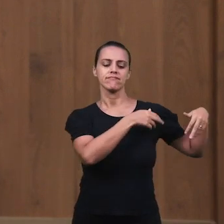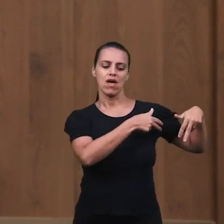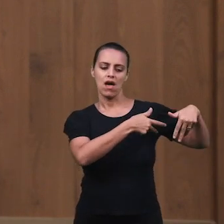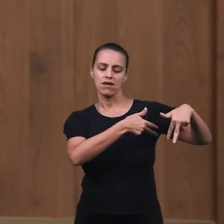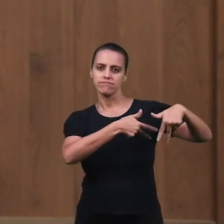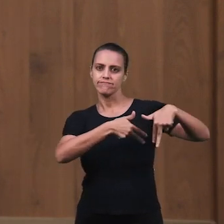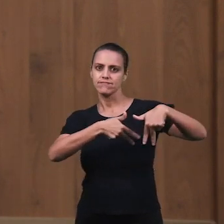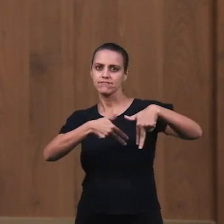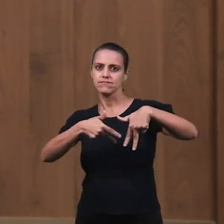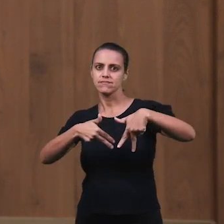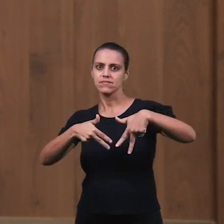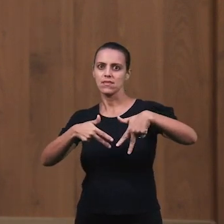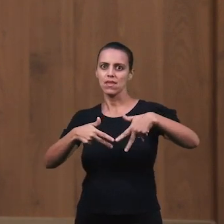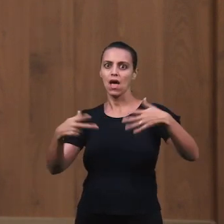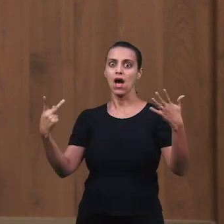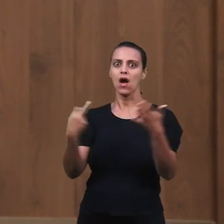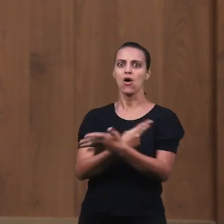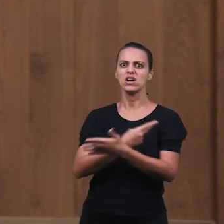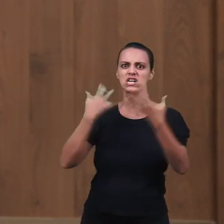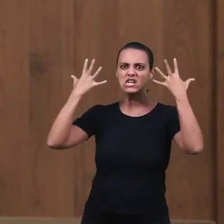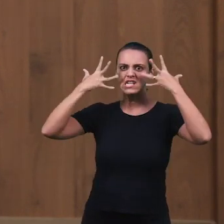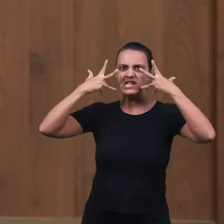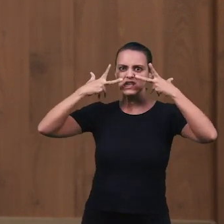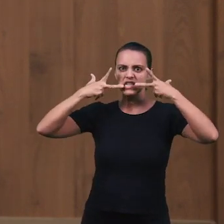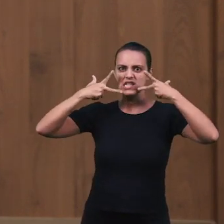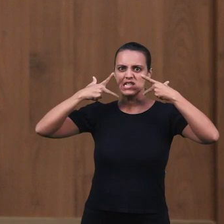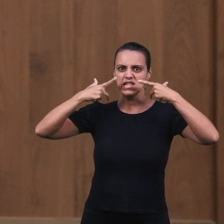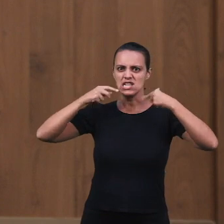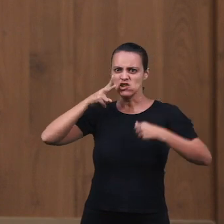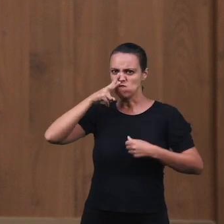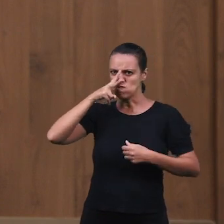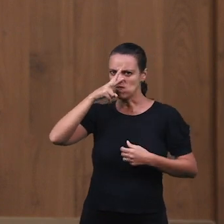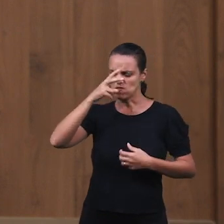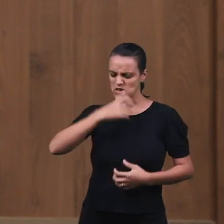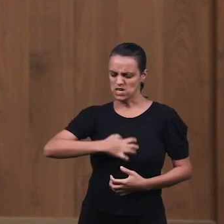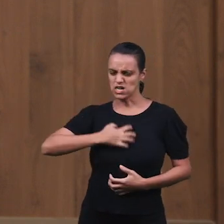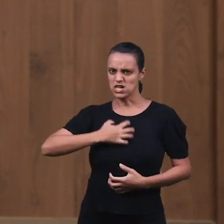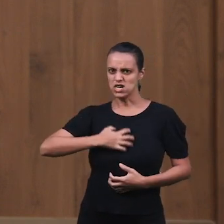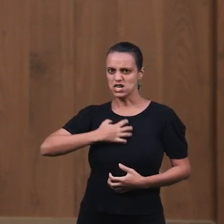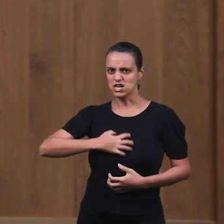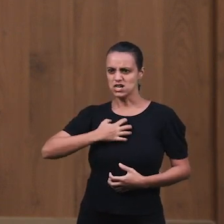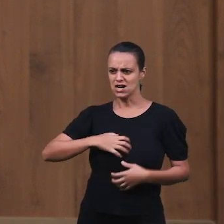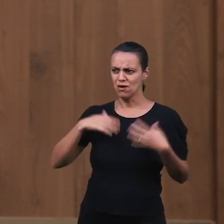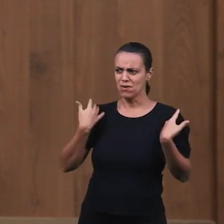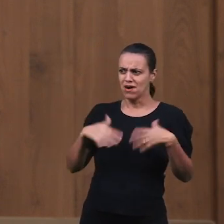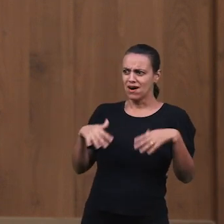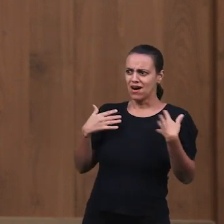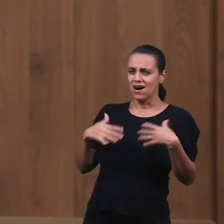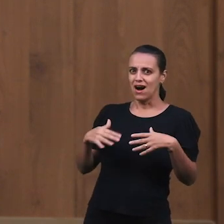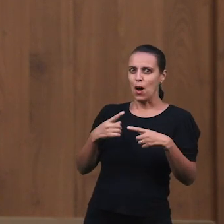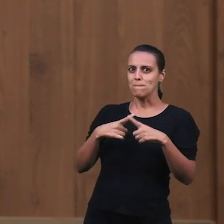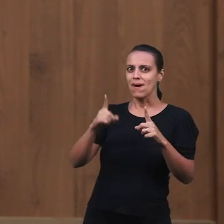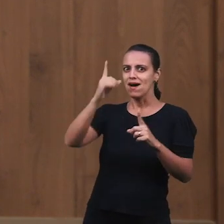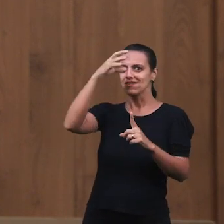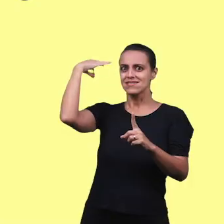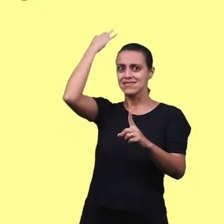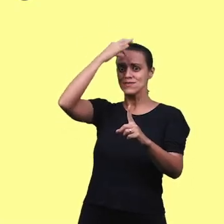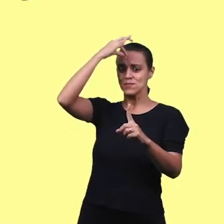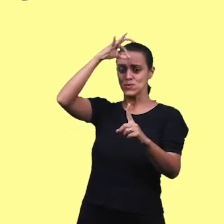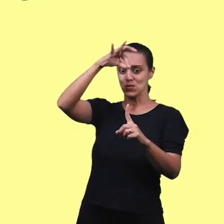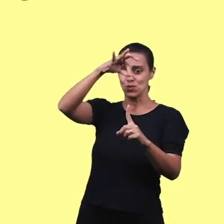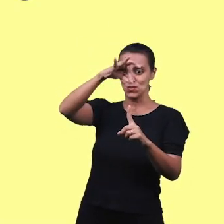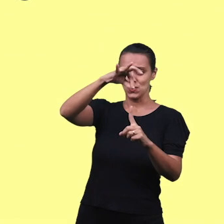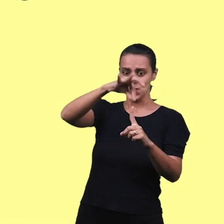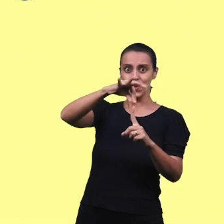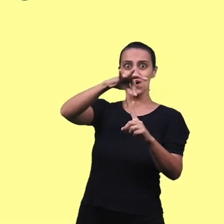le chemin, il est apparu un lion très énervé, très fort. Et le pouvoir du Saint-Esprit est venu sur la vie